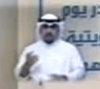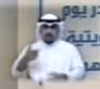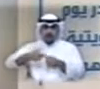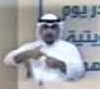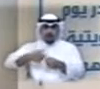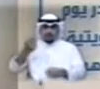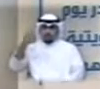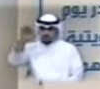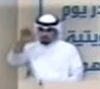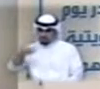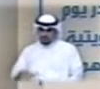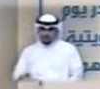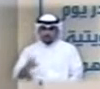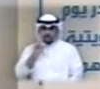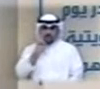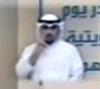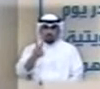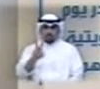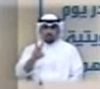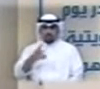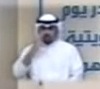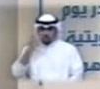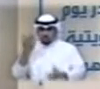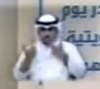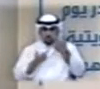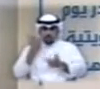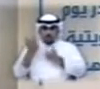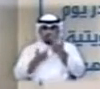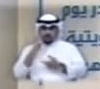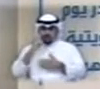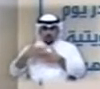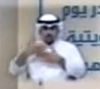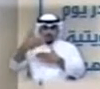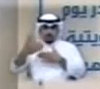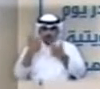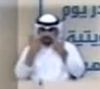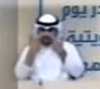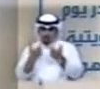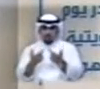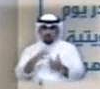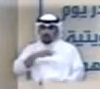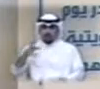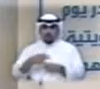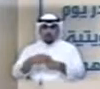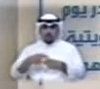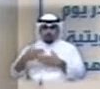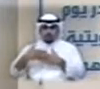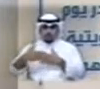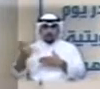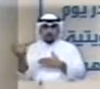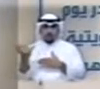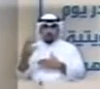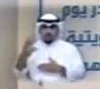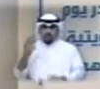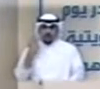وما يترتب على ذلك من تداعيات وتحديات جادة حاضرا ومستقبلا تستوجب من الجميع تجسيد روح